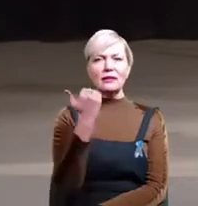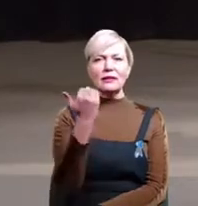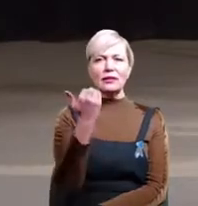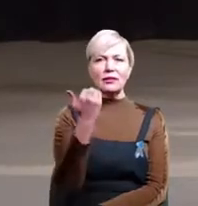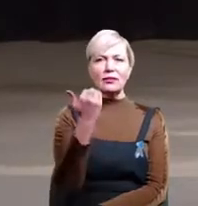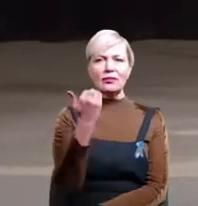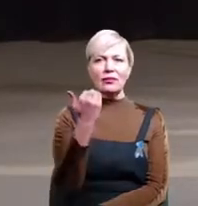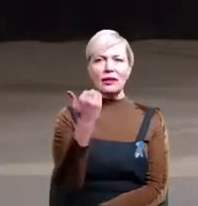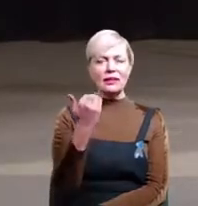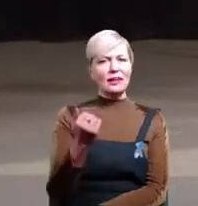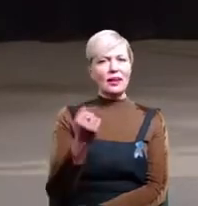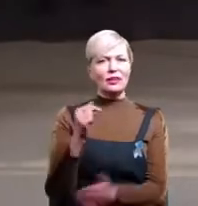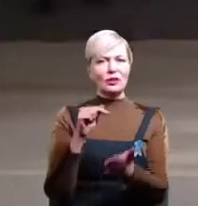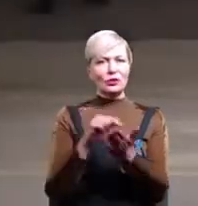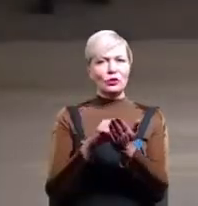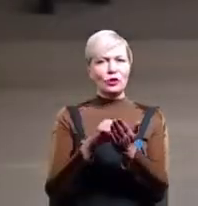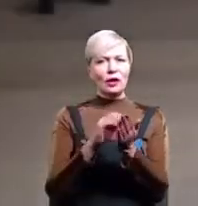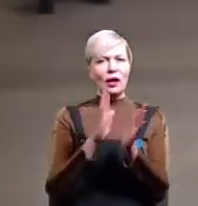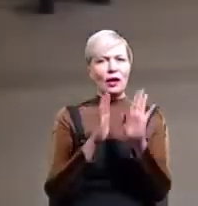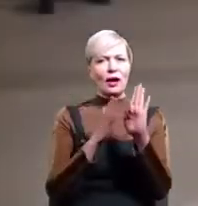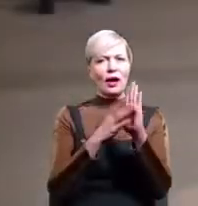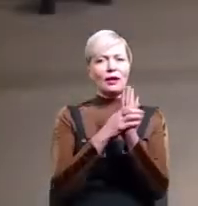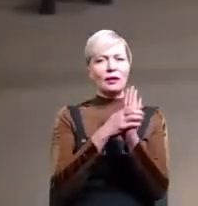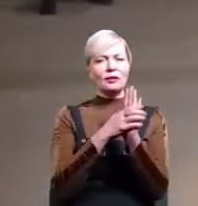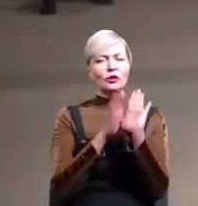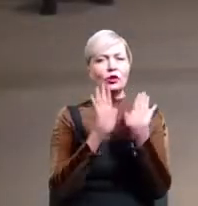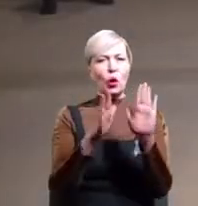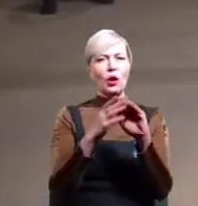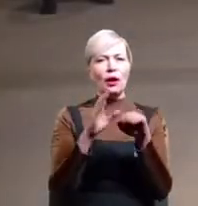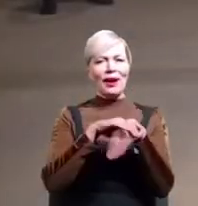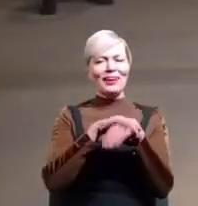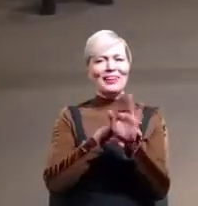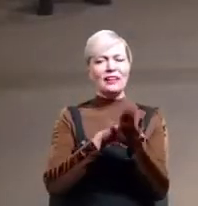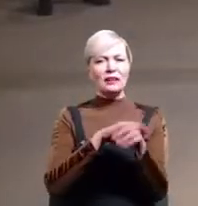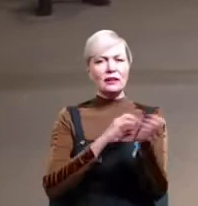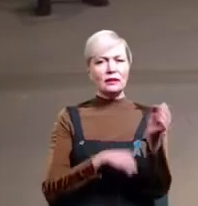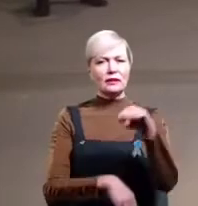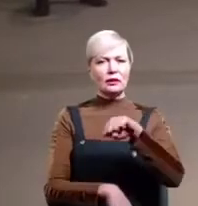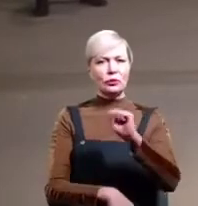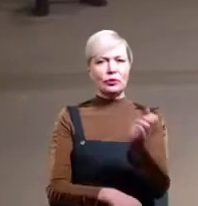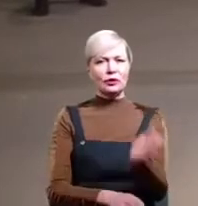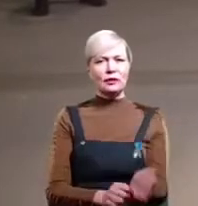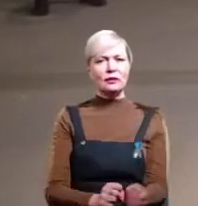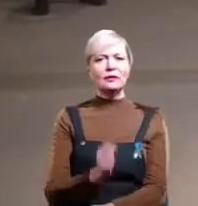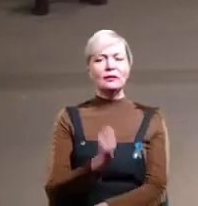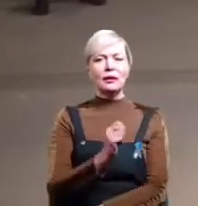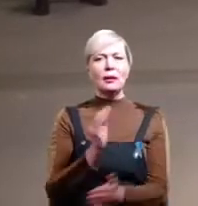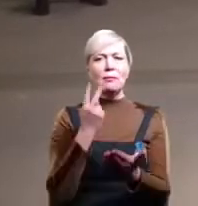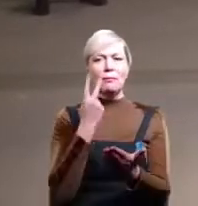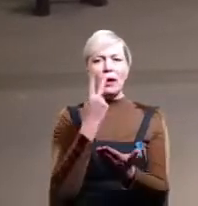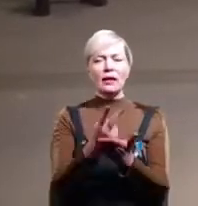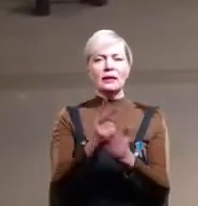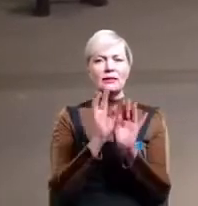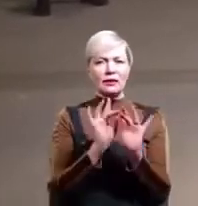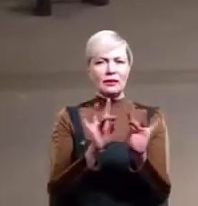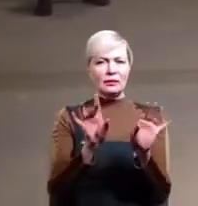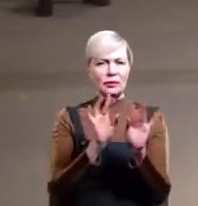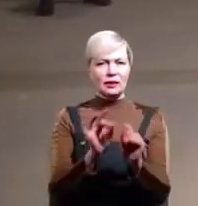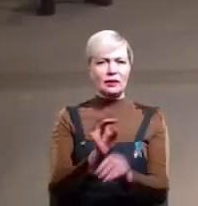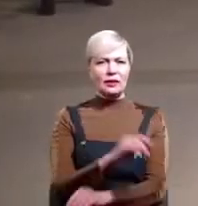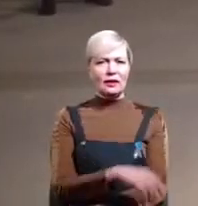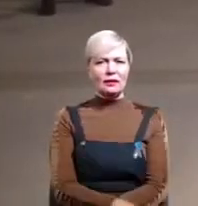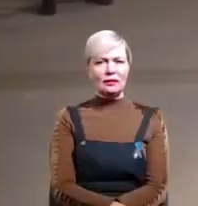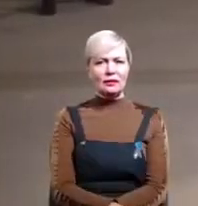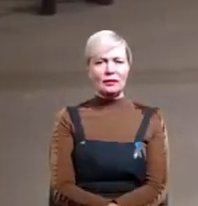это кисть, и ты вращаешь вокруг кисти. Подняла, раз, повернула, и потом кисть